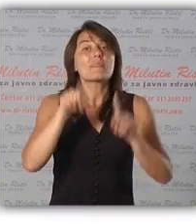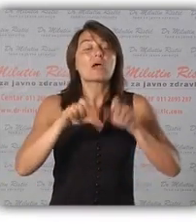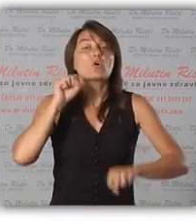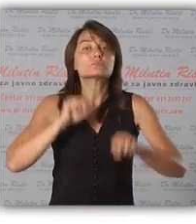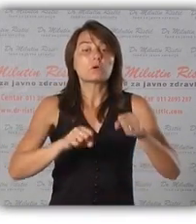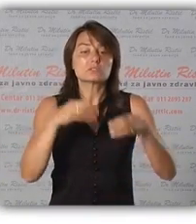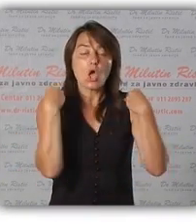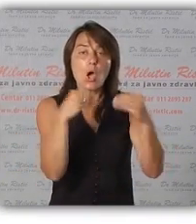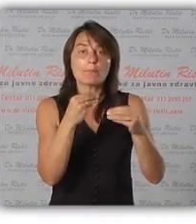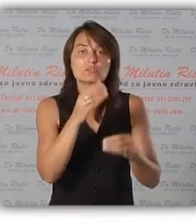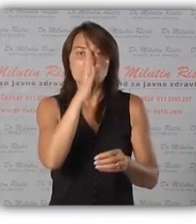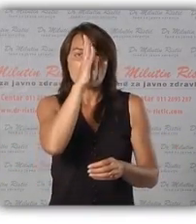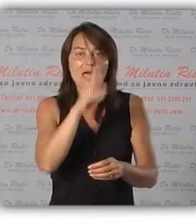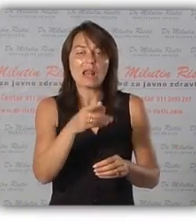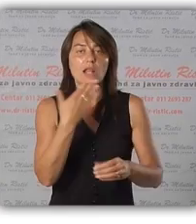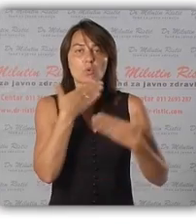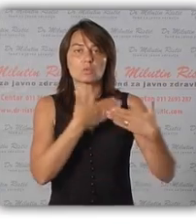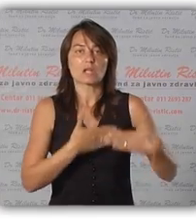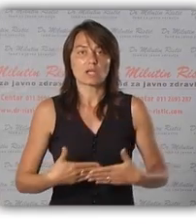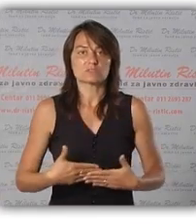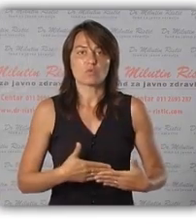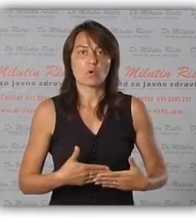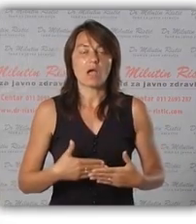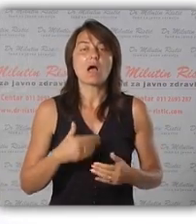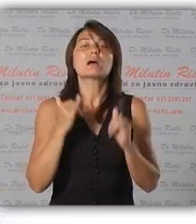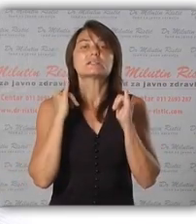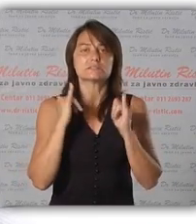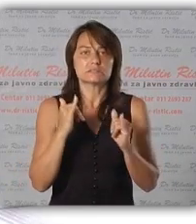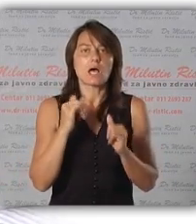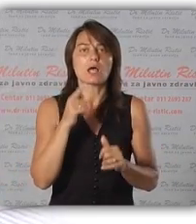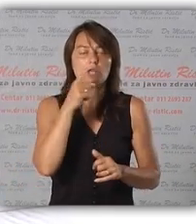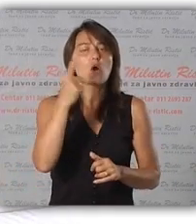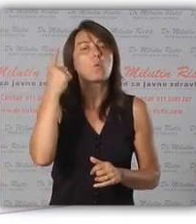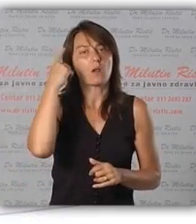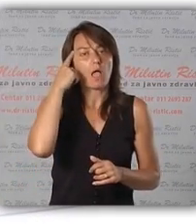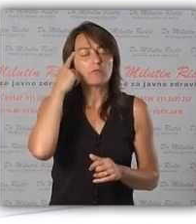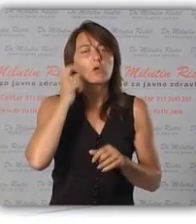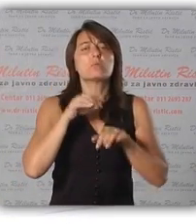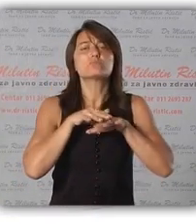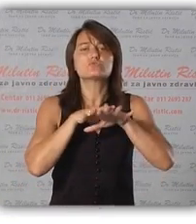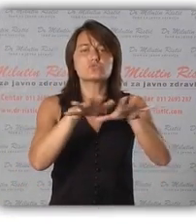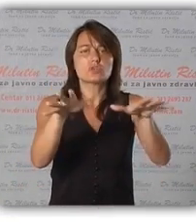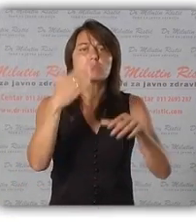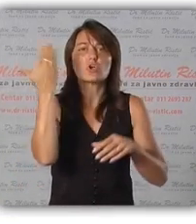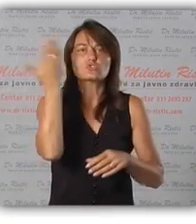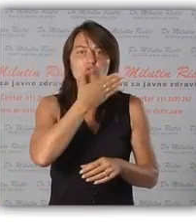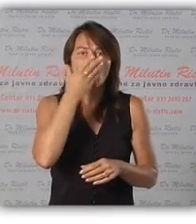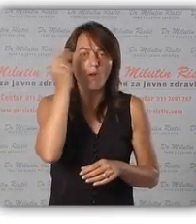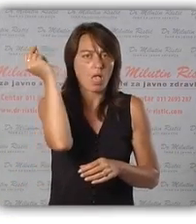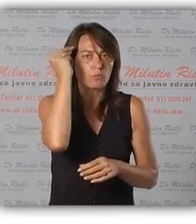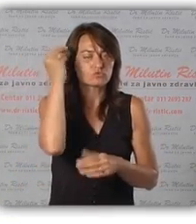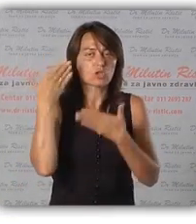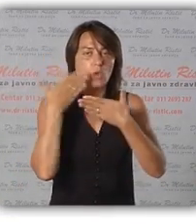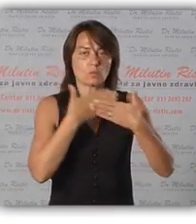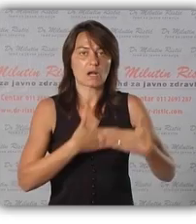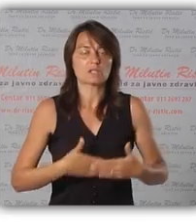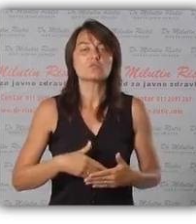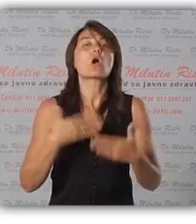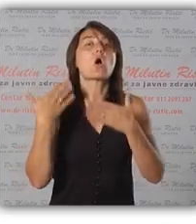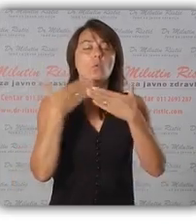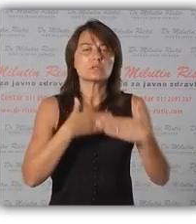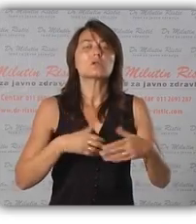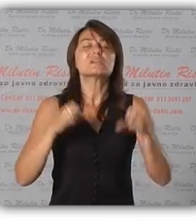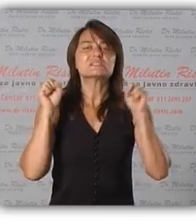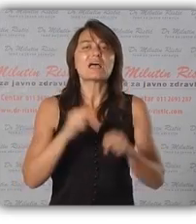neko vešt u tumačenju nalaza ultrazvuka. Sada uglavnom se masovno šire škole učenja ultrazvuka,